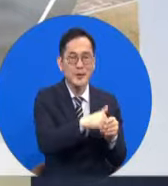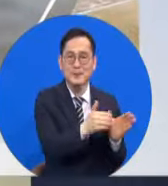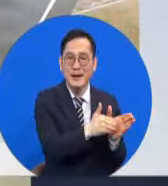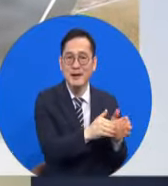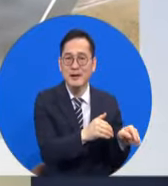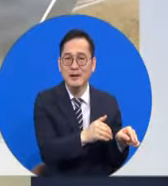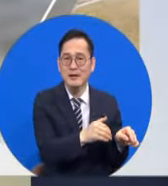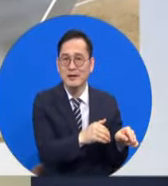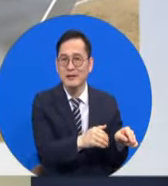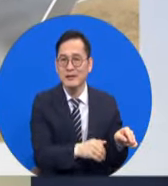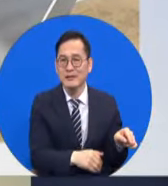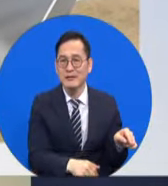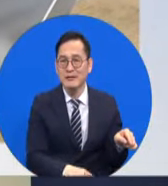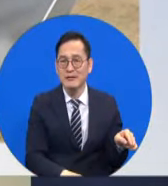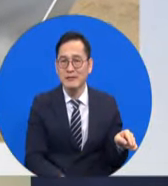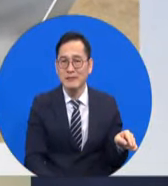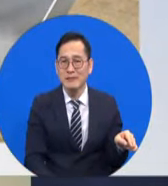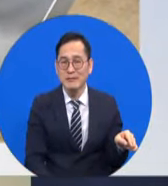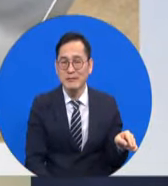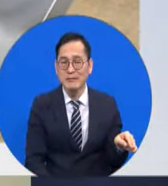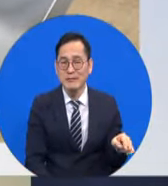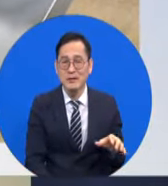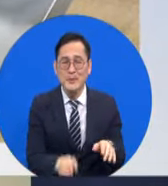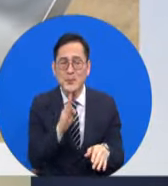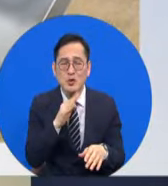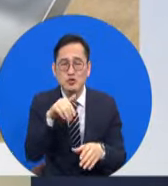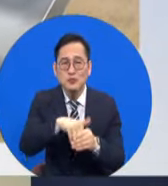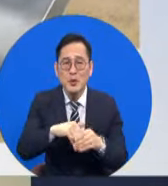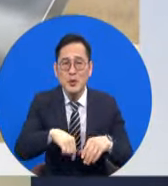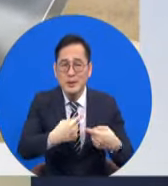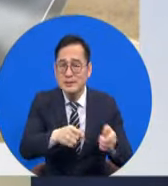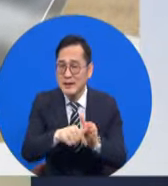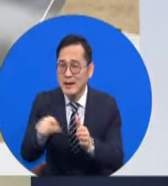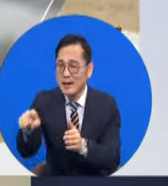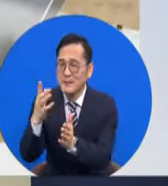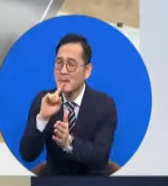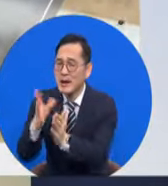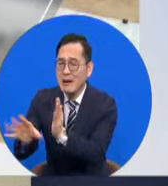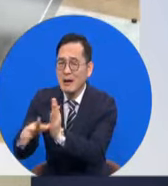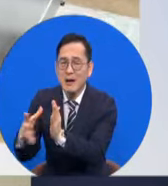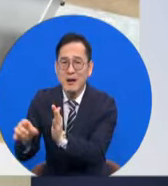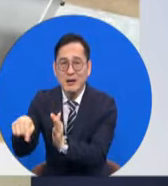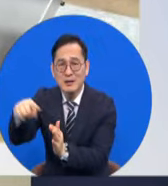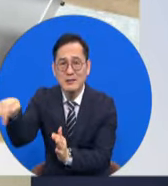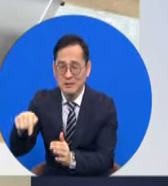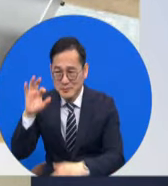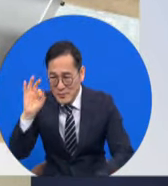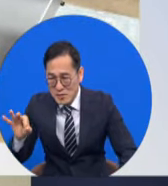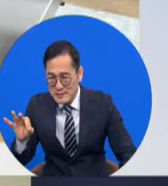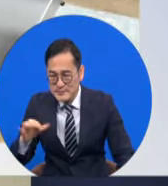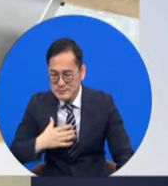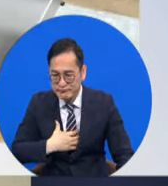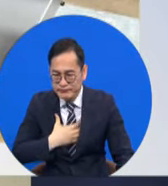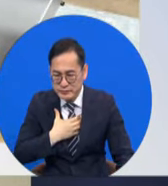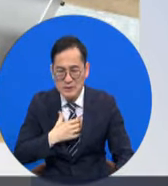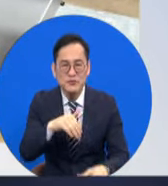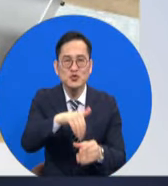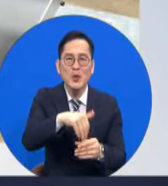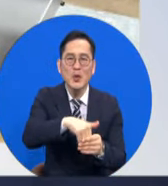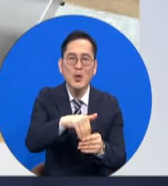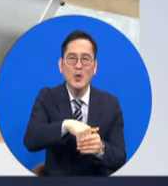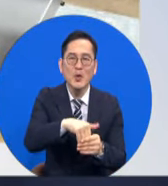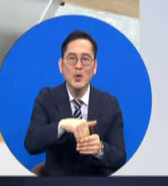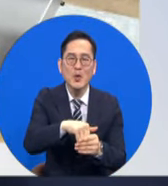그 요소들이 반영된 상태에서 본투표가 이루어지기 때문에 이제 시간을 두고 더 지켜봐야 되겠지만은